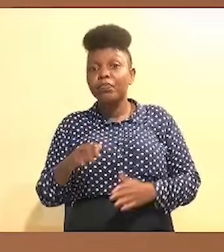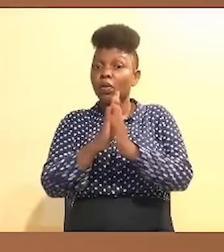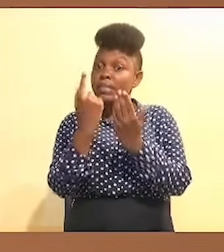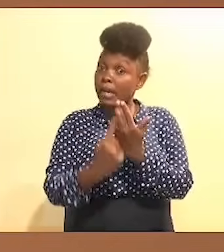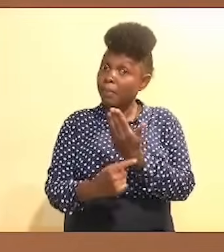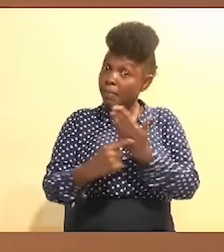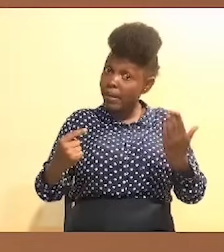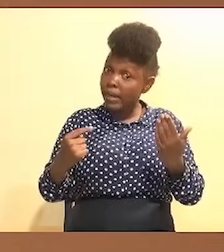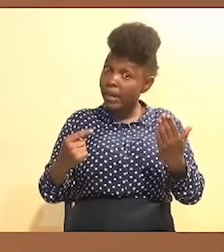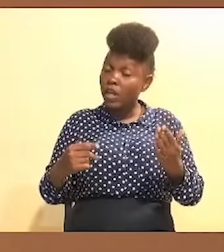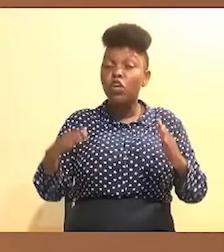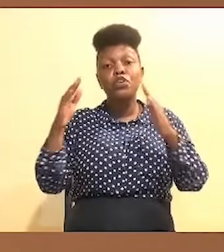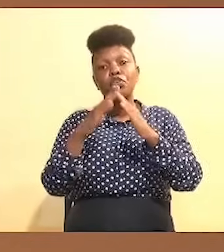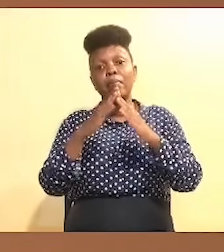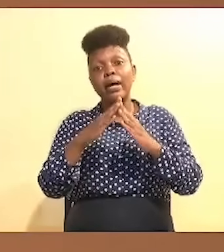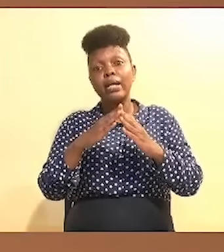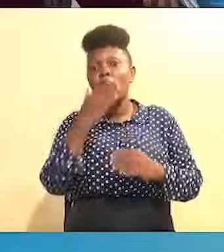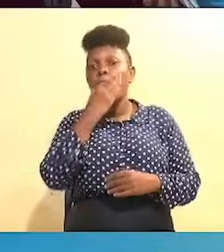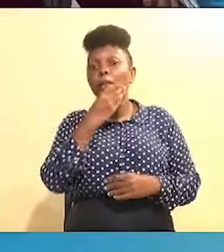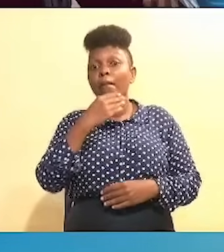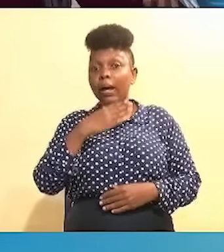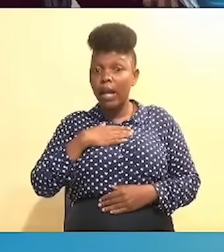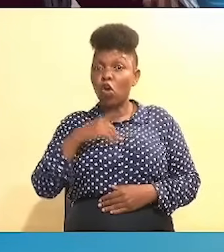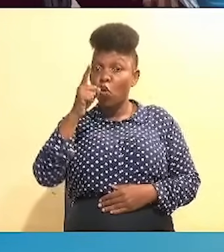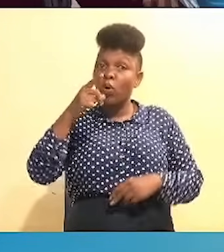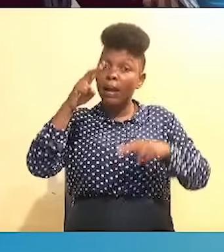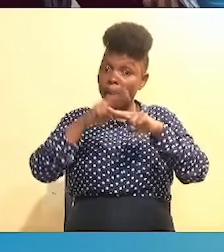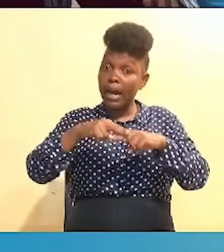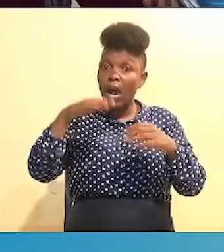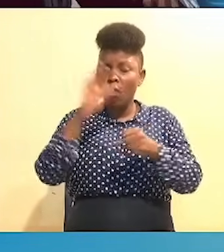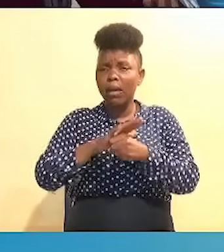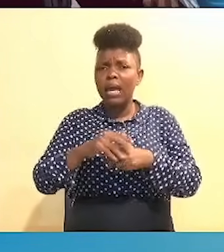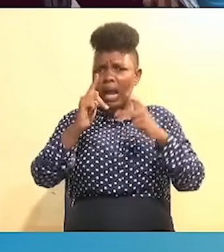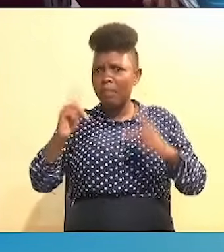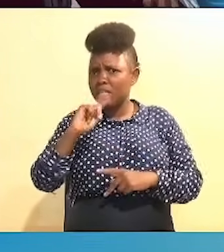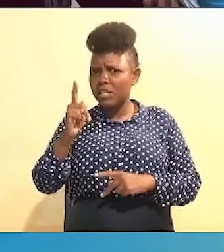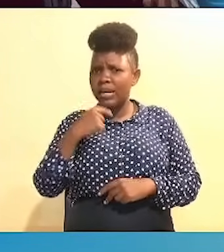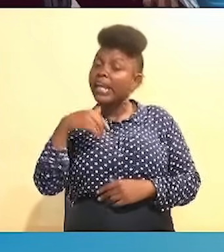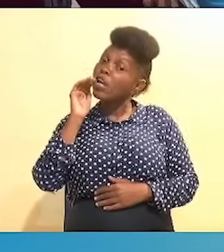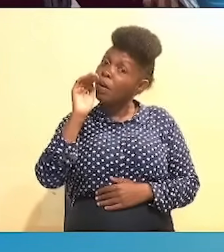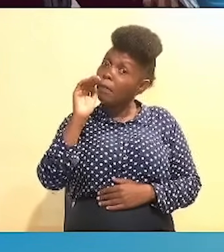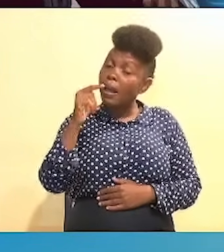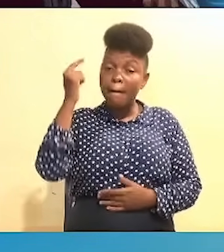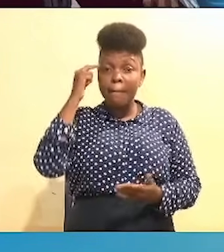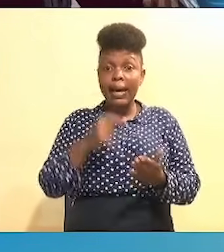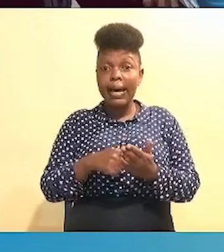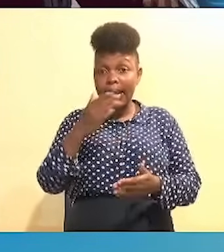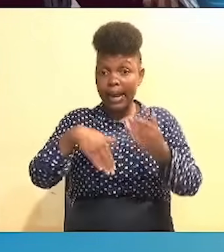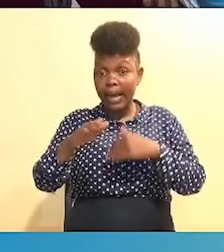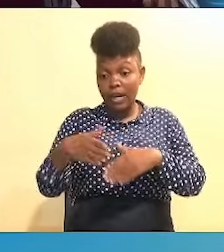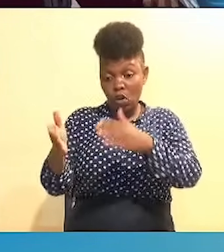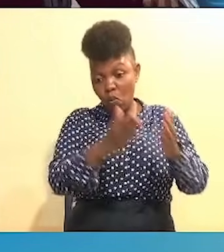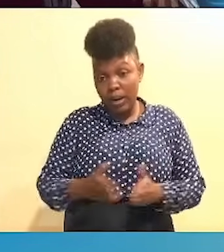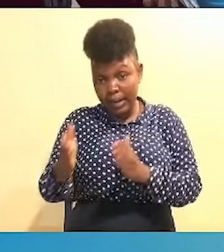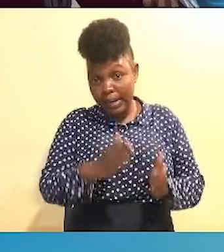fungu la pili, nyumbani mwa baba yangu mna makao mengi. Kama sivyo, ningaliwaambia, maana naenda